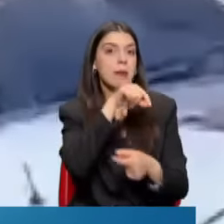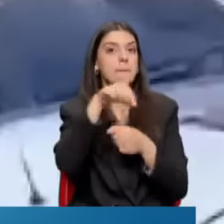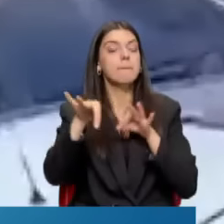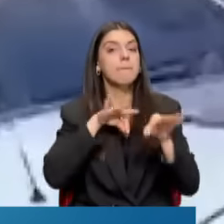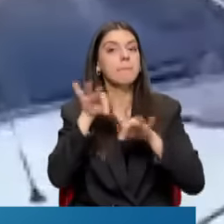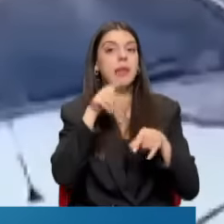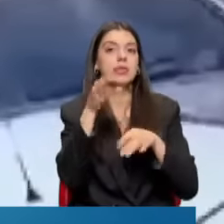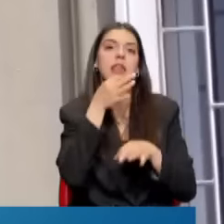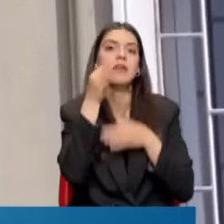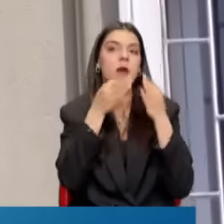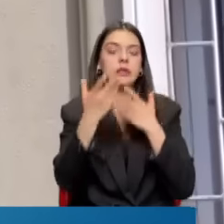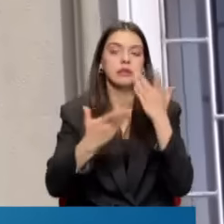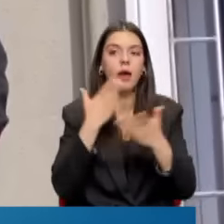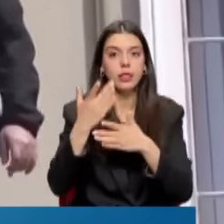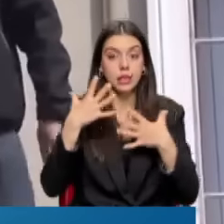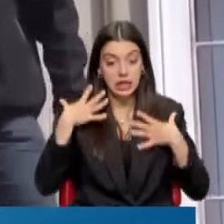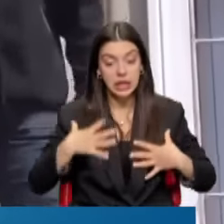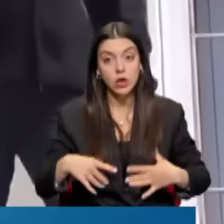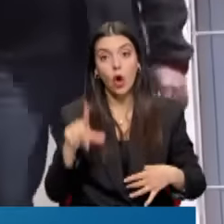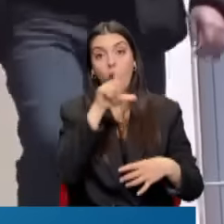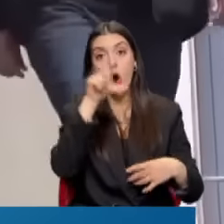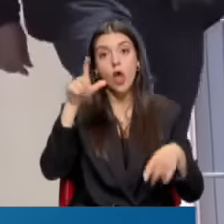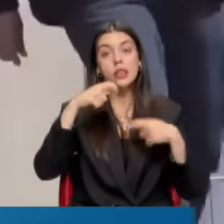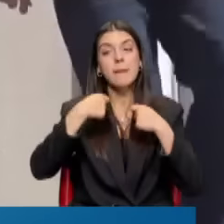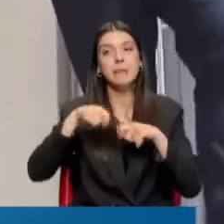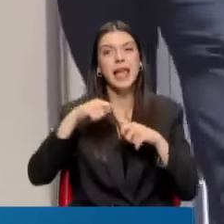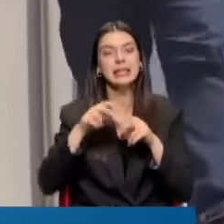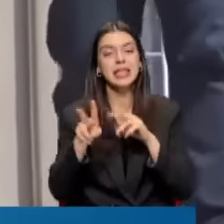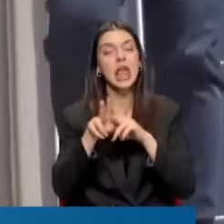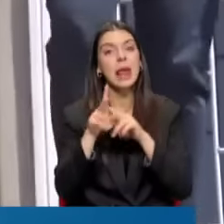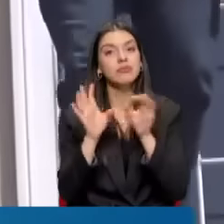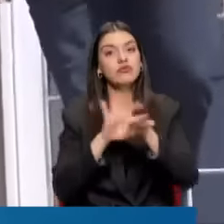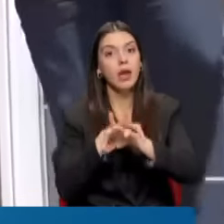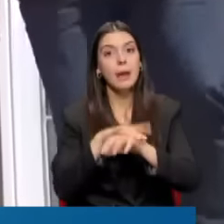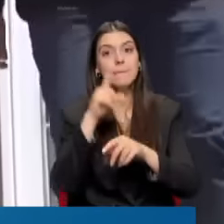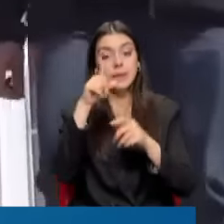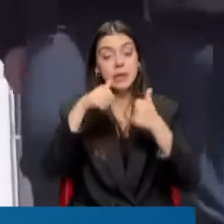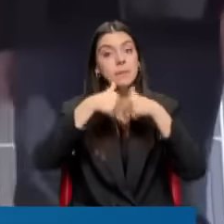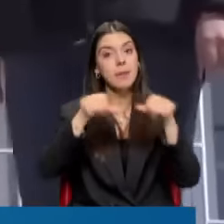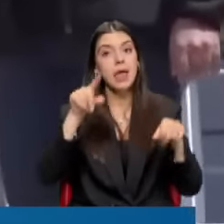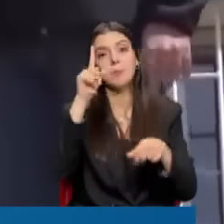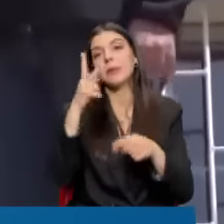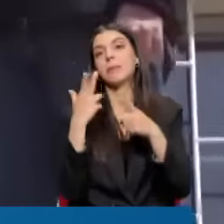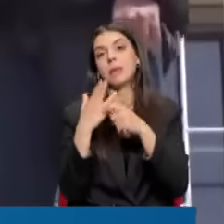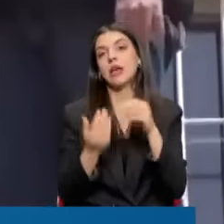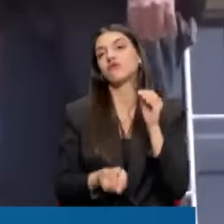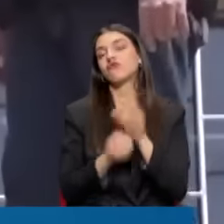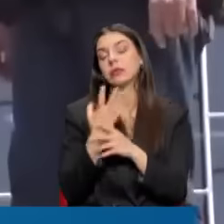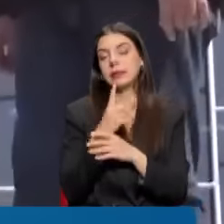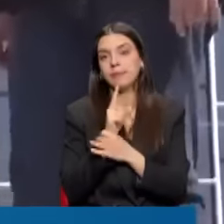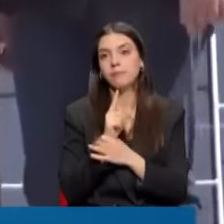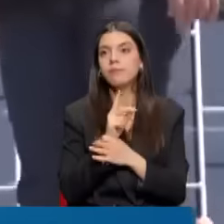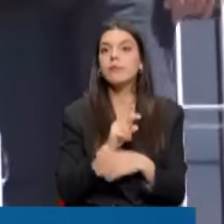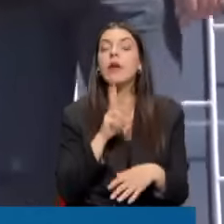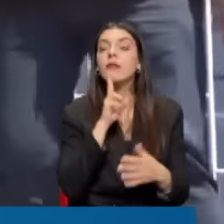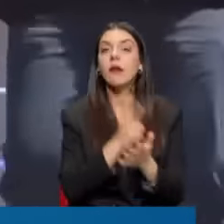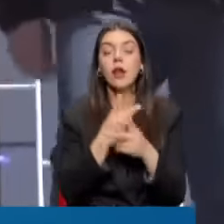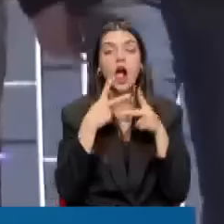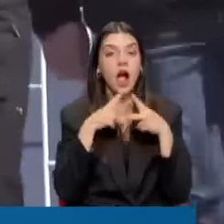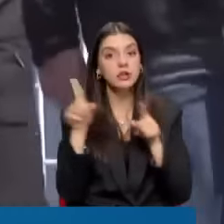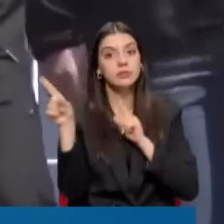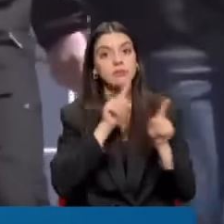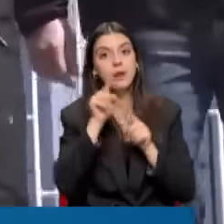ifadesinde üstünden 10 plastik kelepçe bir koli bandı ve Bir makas çıktı kararını açıklayan mahkeme